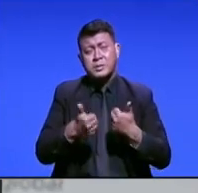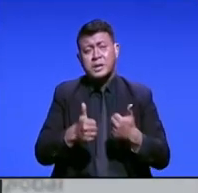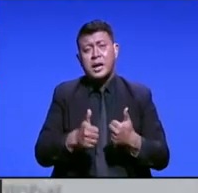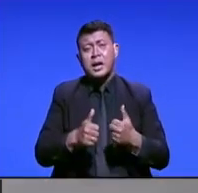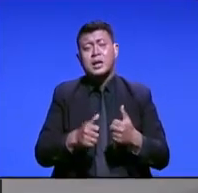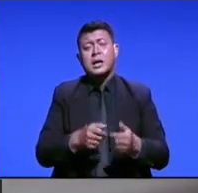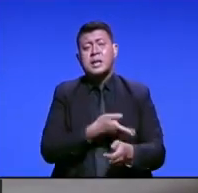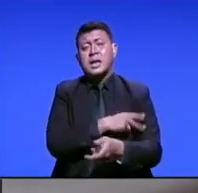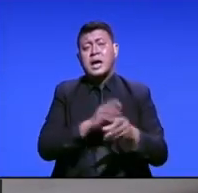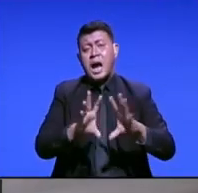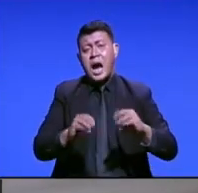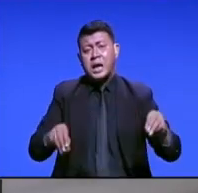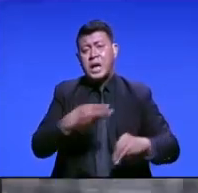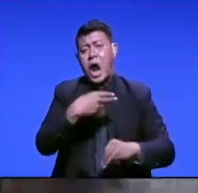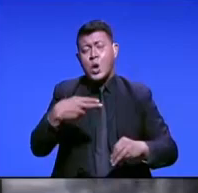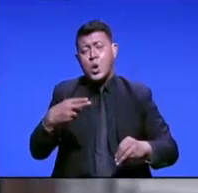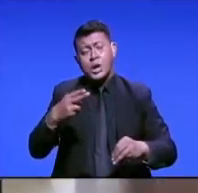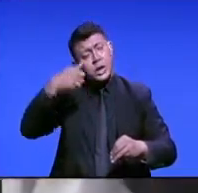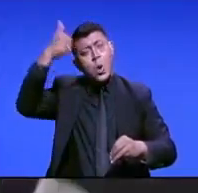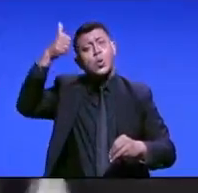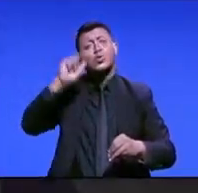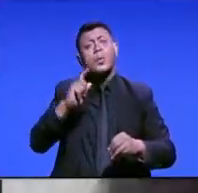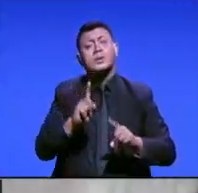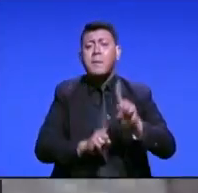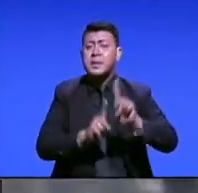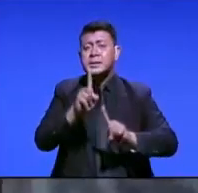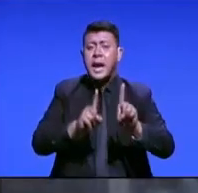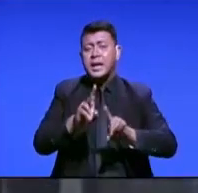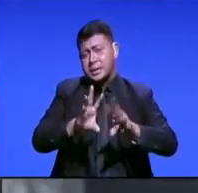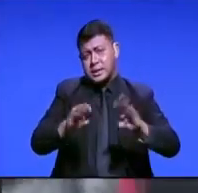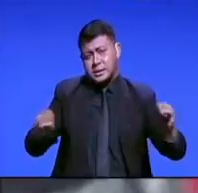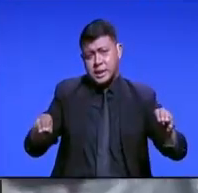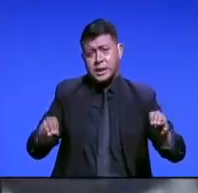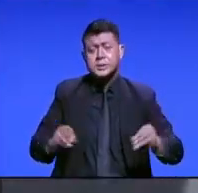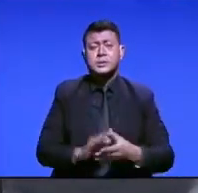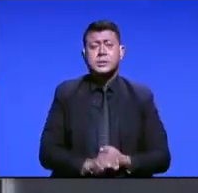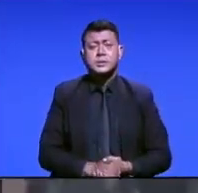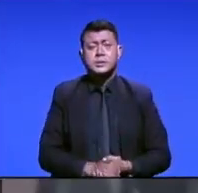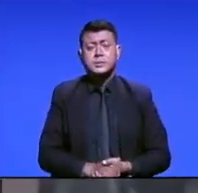serta bisa bersaing di lapangan kerja. Tim Liputan Trans 7.